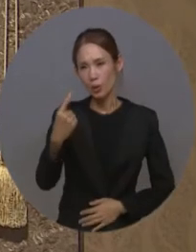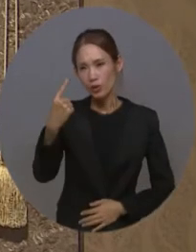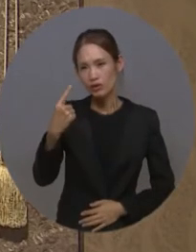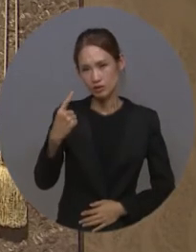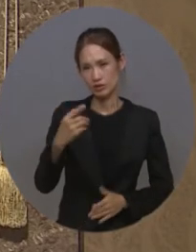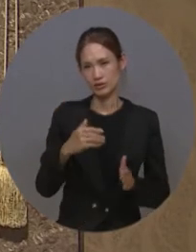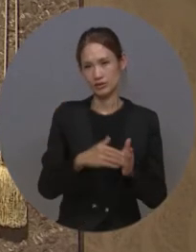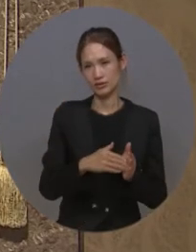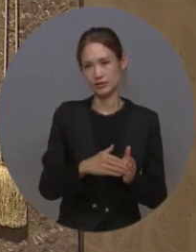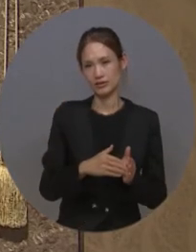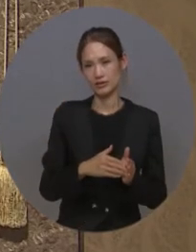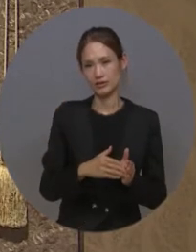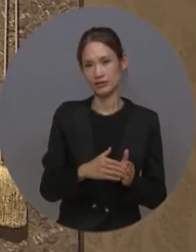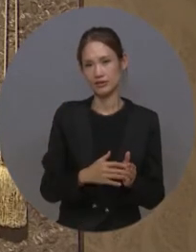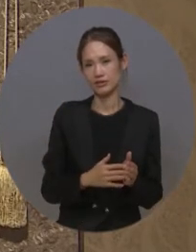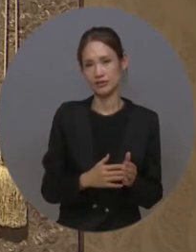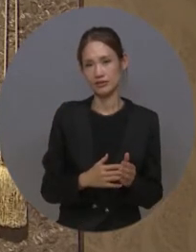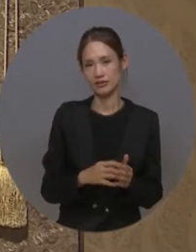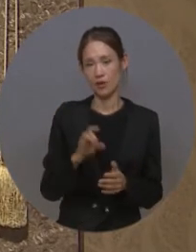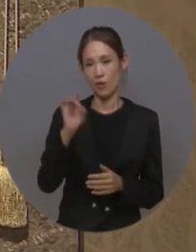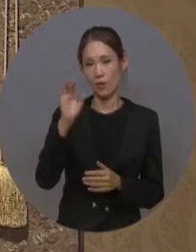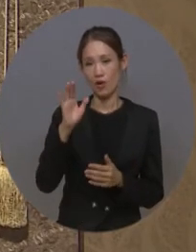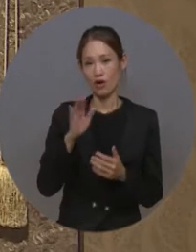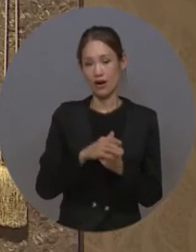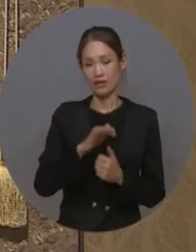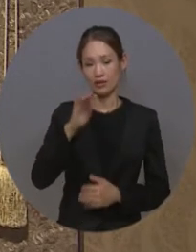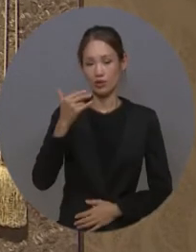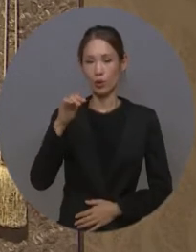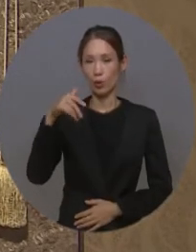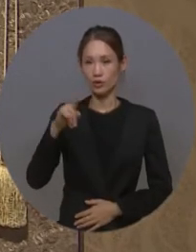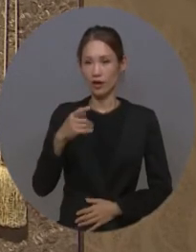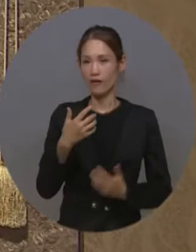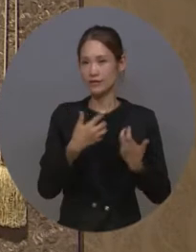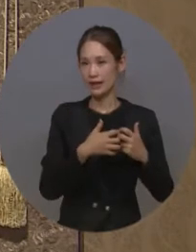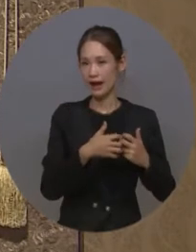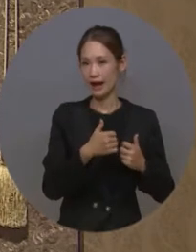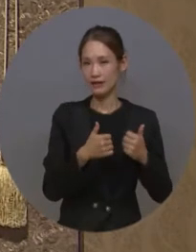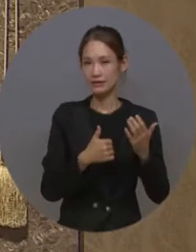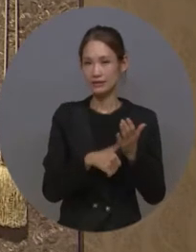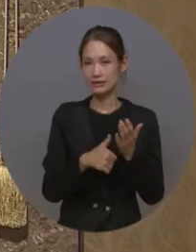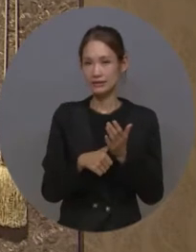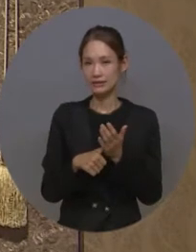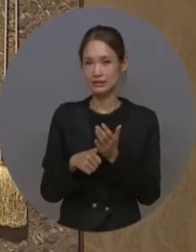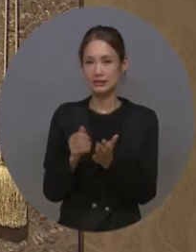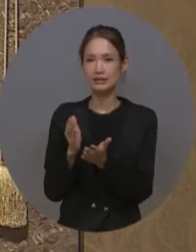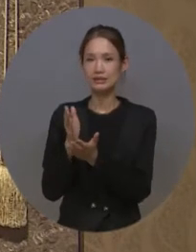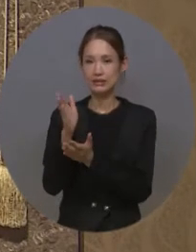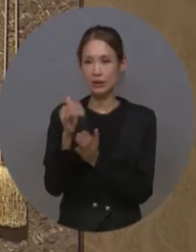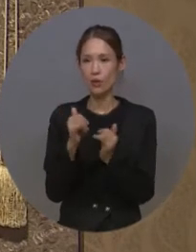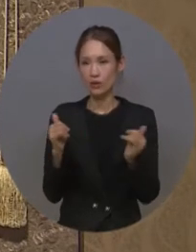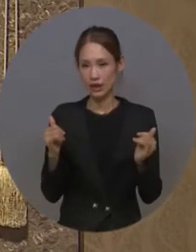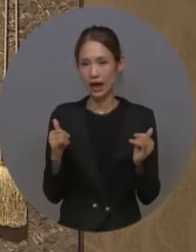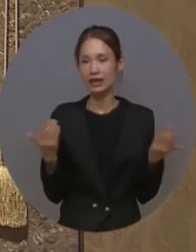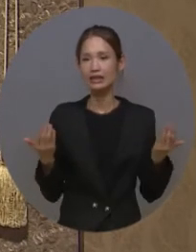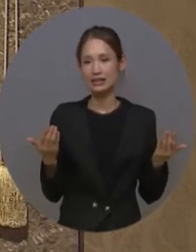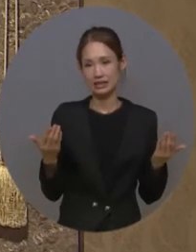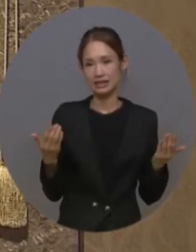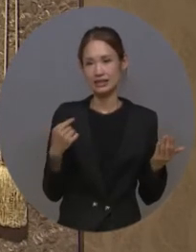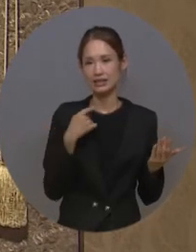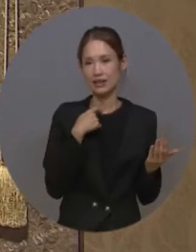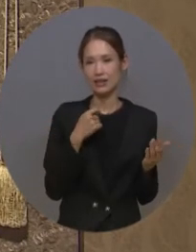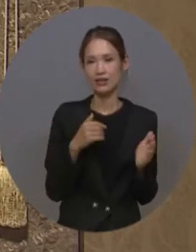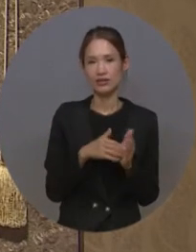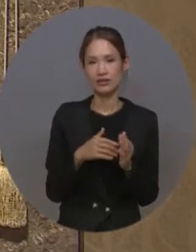그걸 저는 원래 이제 교정 장치를 만드는 치과 전문 기공사로 이제 일을 하고 있었었는데 예.